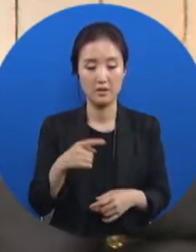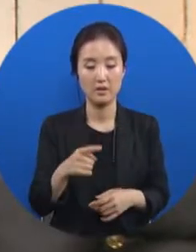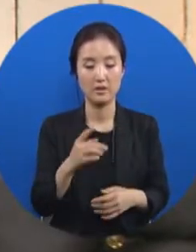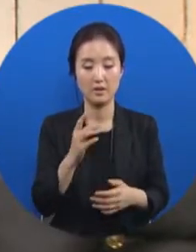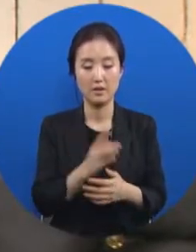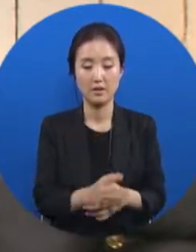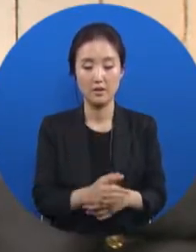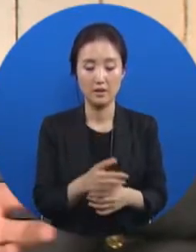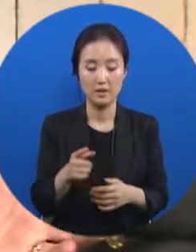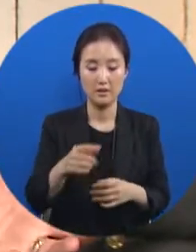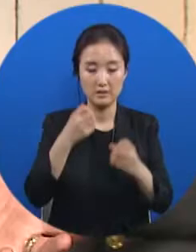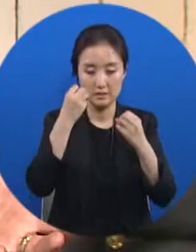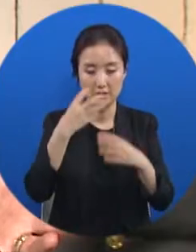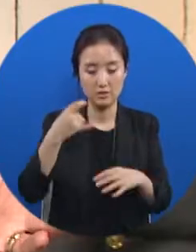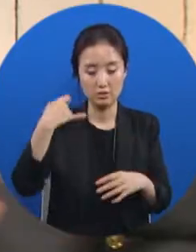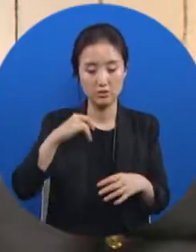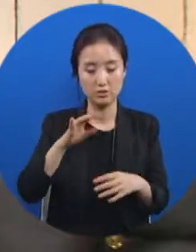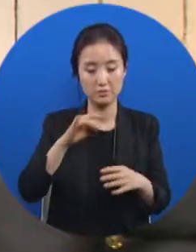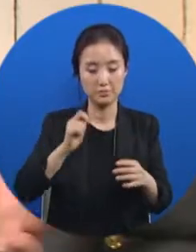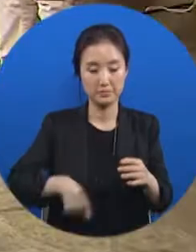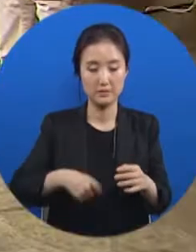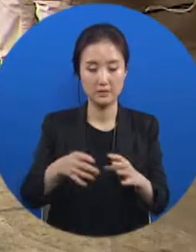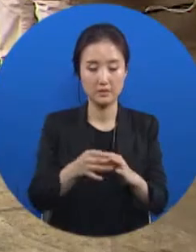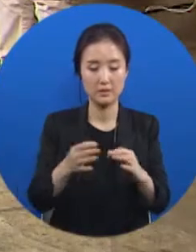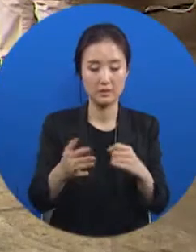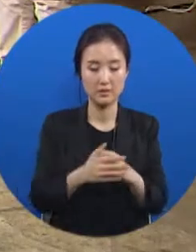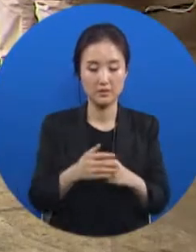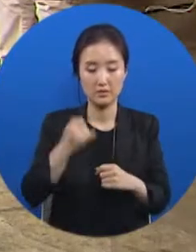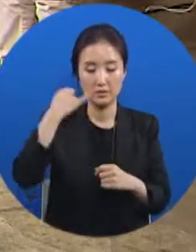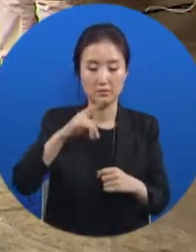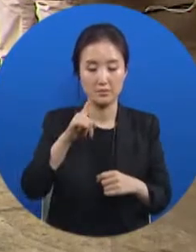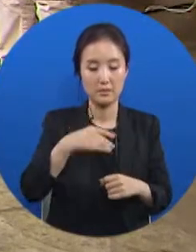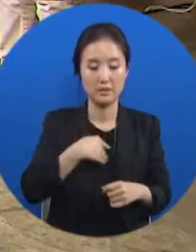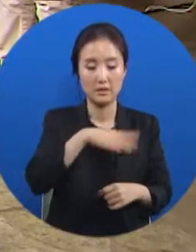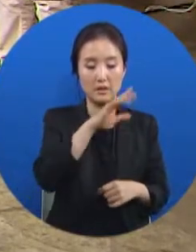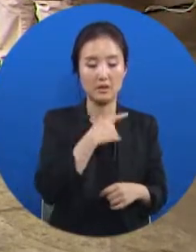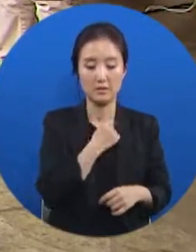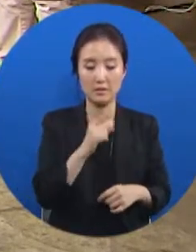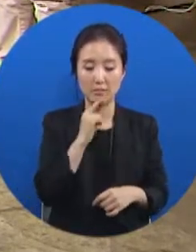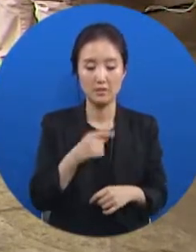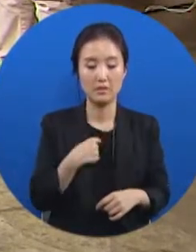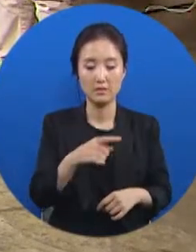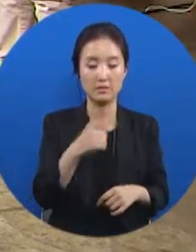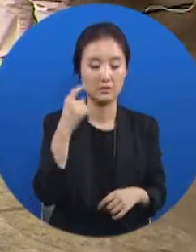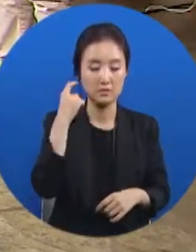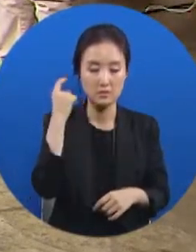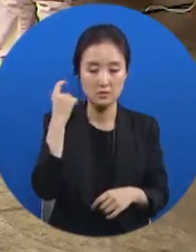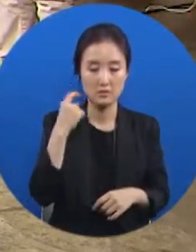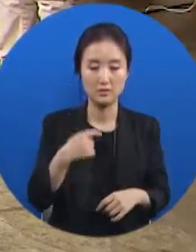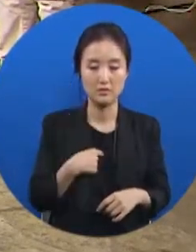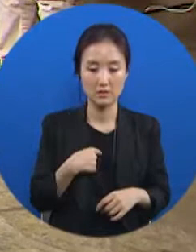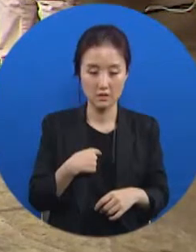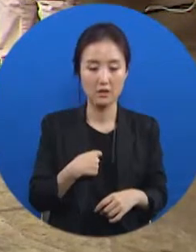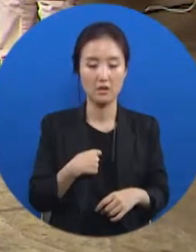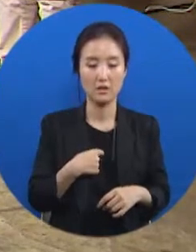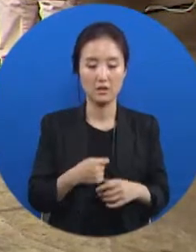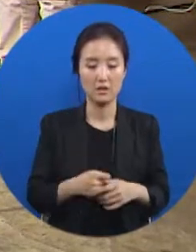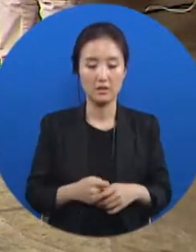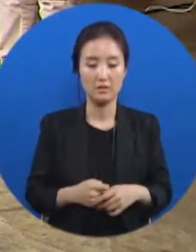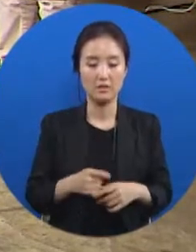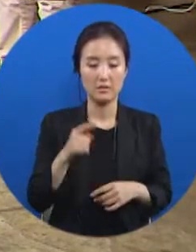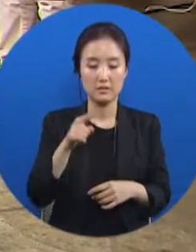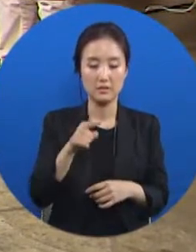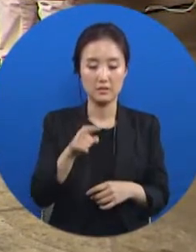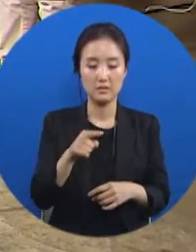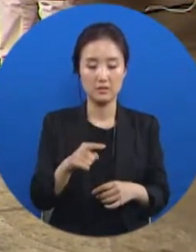왜 중국 비자 받아야 되니까 중국 한번 가고 싶다고 하시더라고요. 그 막 보고 싶대요. 큰 그것도